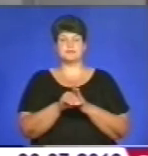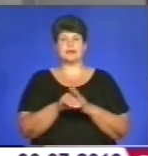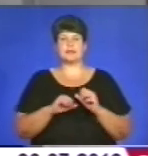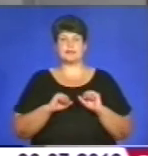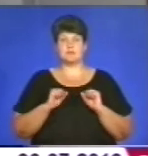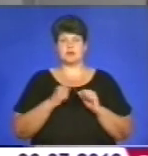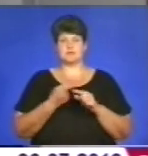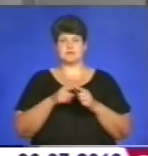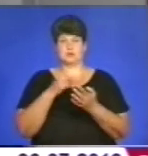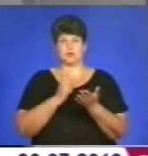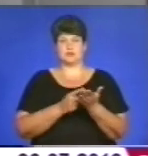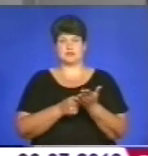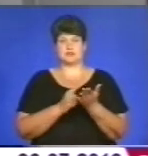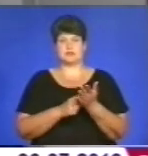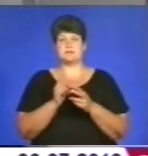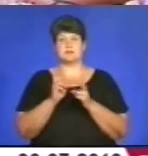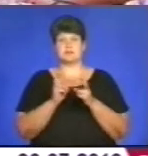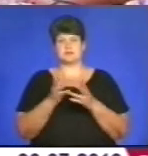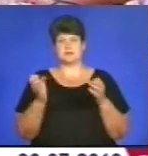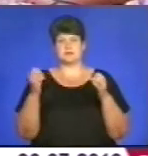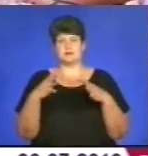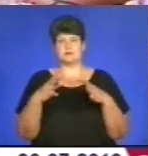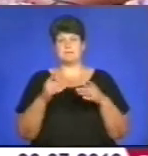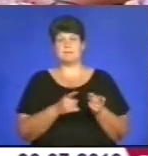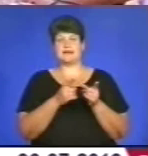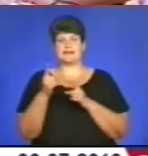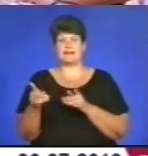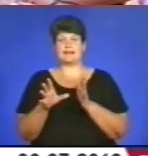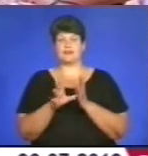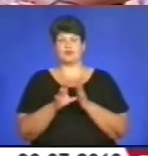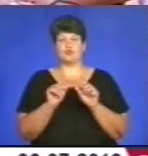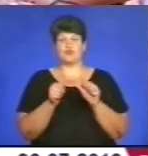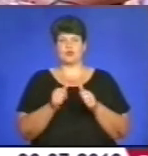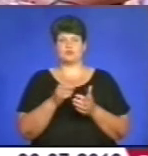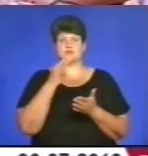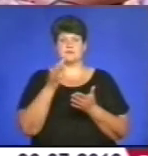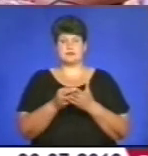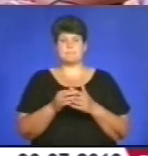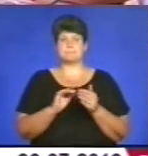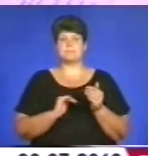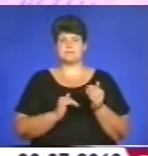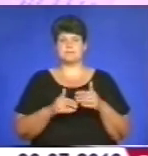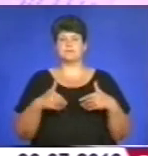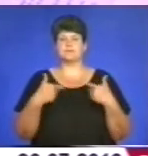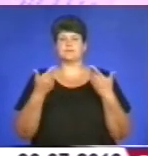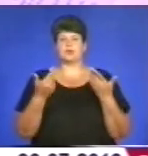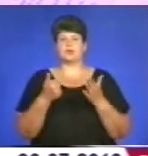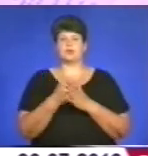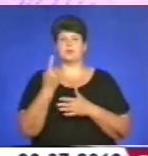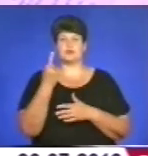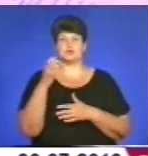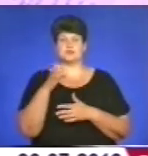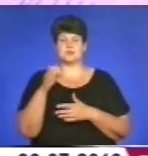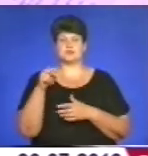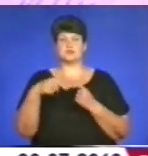намагаємося це довести до підприємців, яких і зібрали. Перейти на електронну форму звітності підприємцям рекомендують до 1 січня